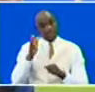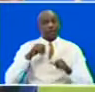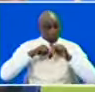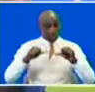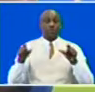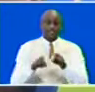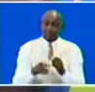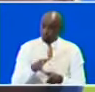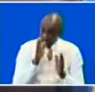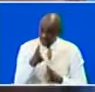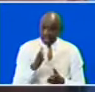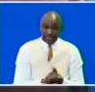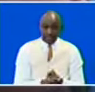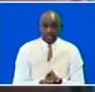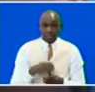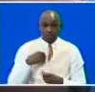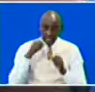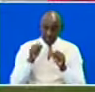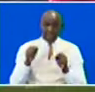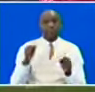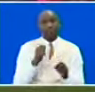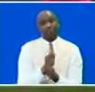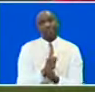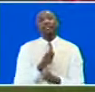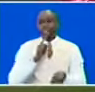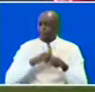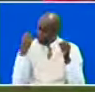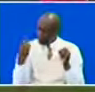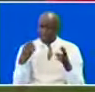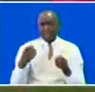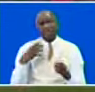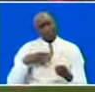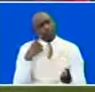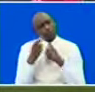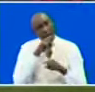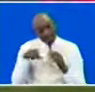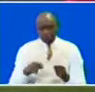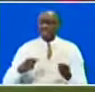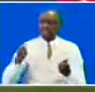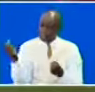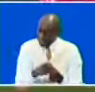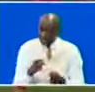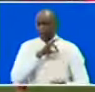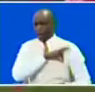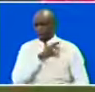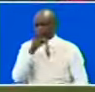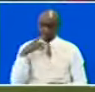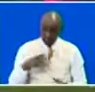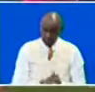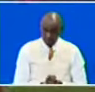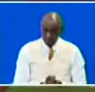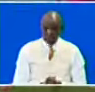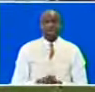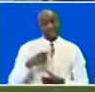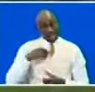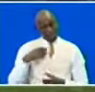and we can make a very strong team. Huku wengi wakizungumzia swala la marupurupu kwa wachezaji kwa muda, Rais wa